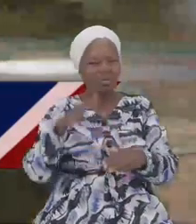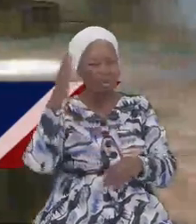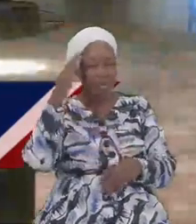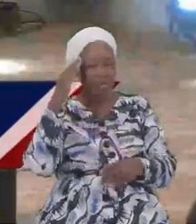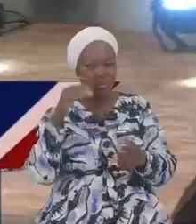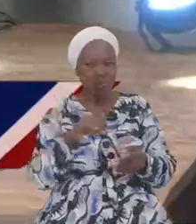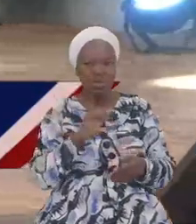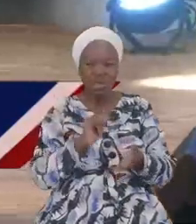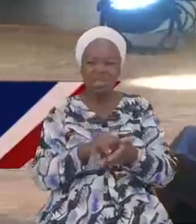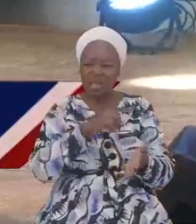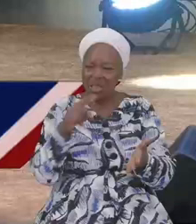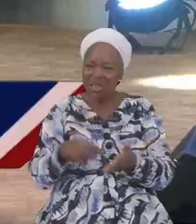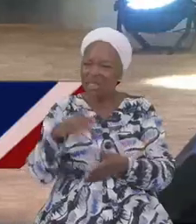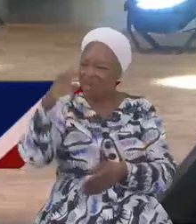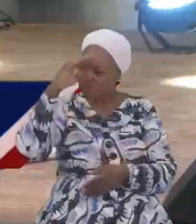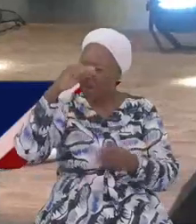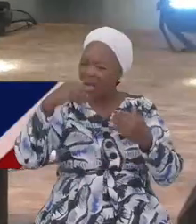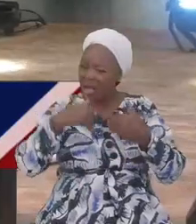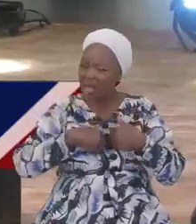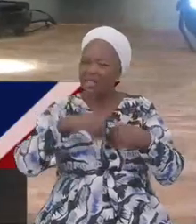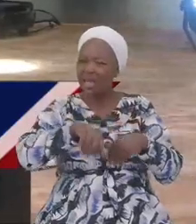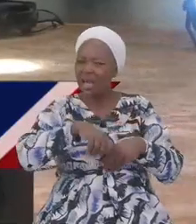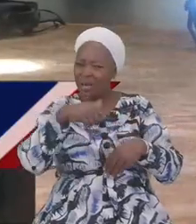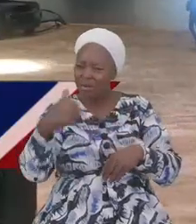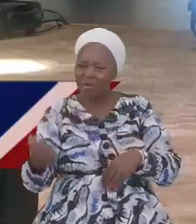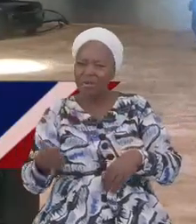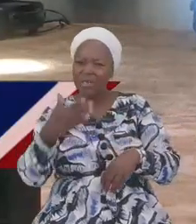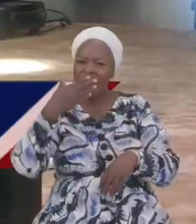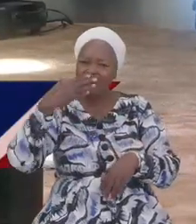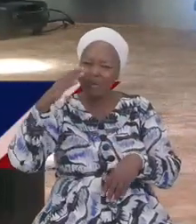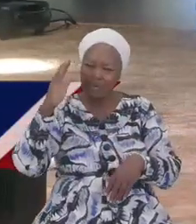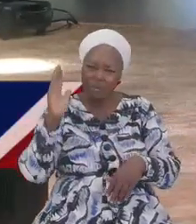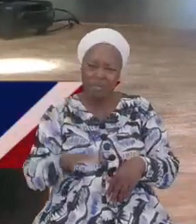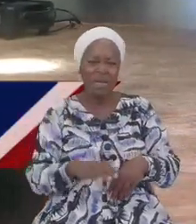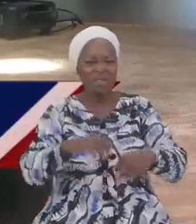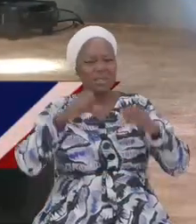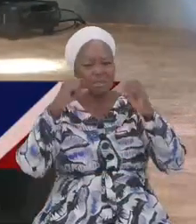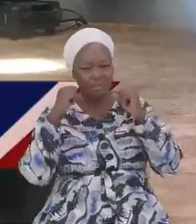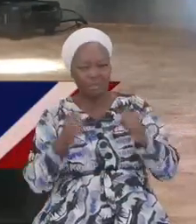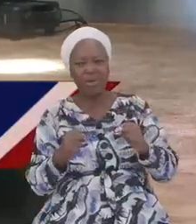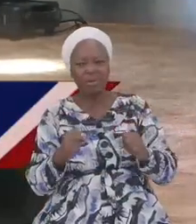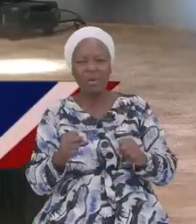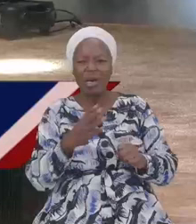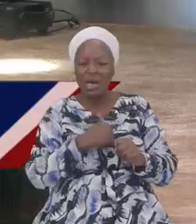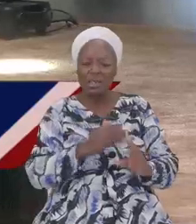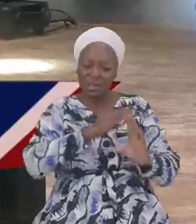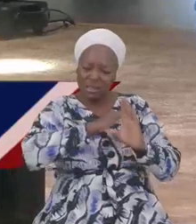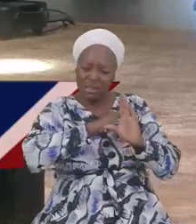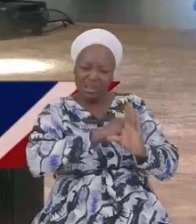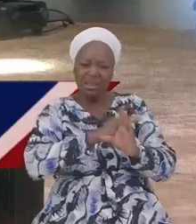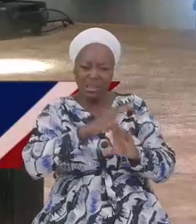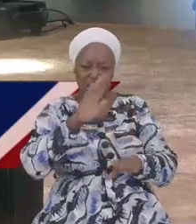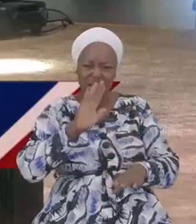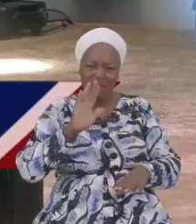Le proconsul ne s'est même pas réalisé que cet homme avait une autre puissance subtile qui l'empêche